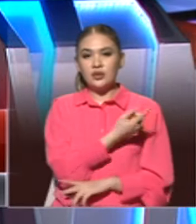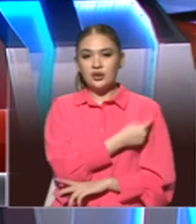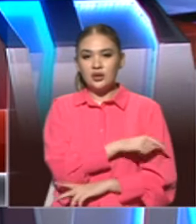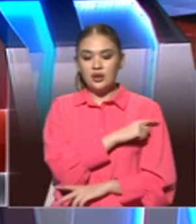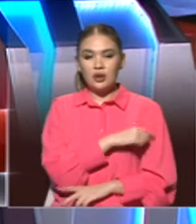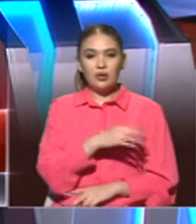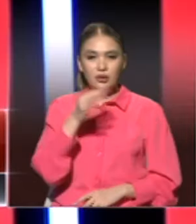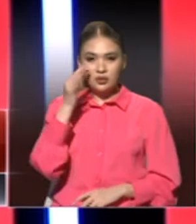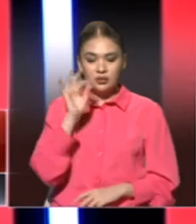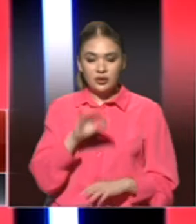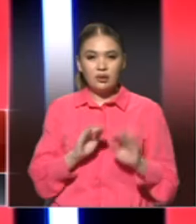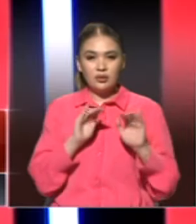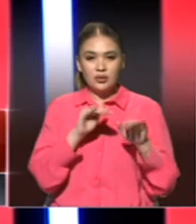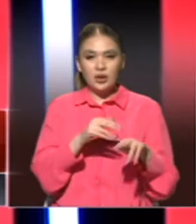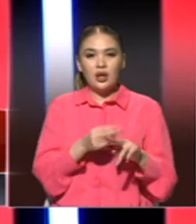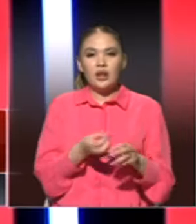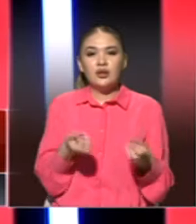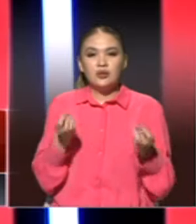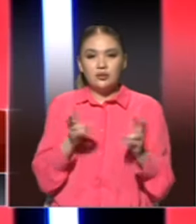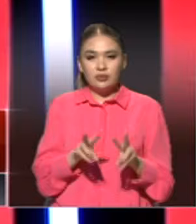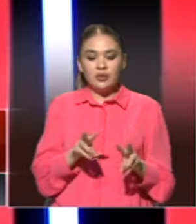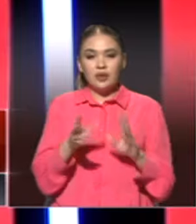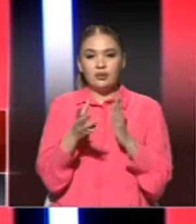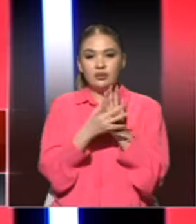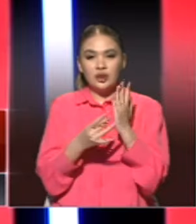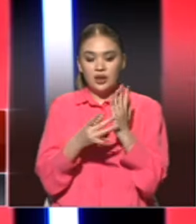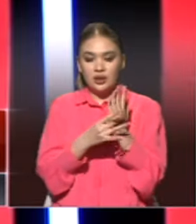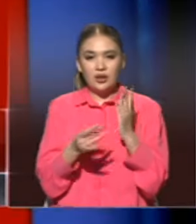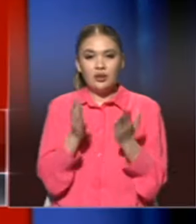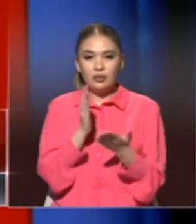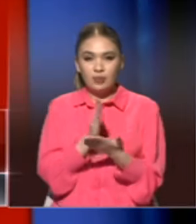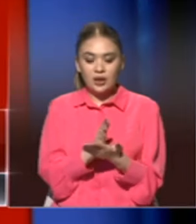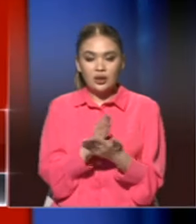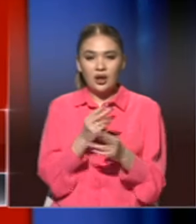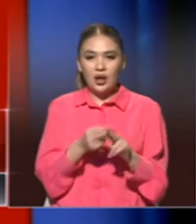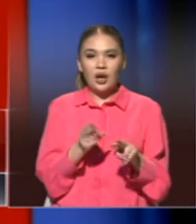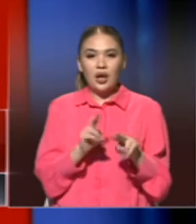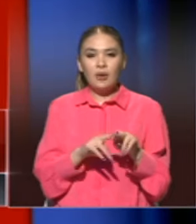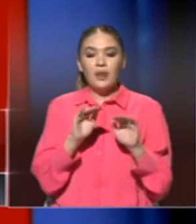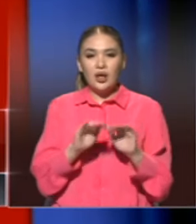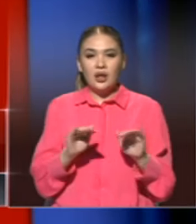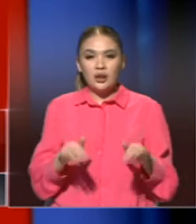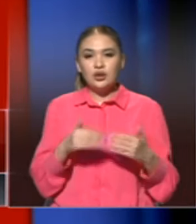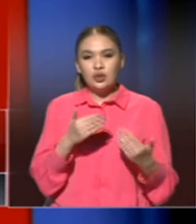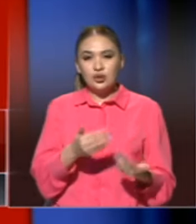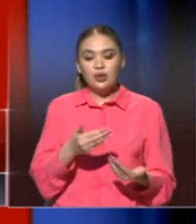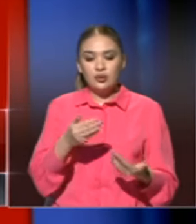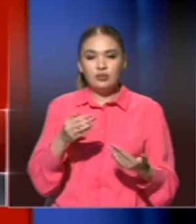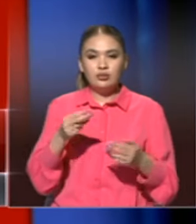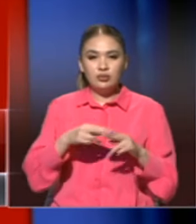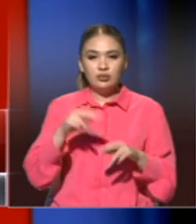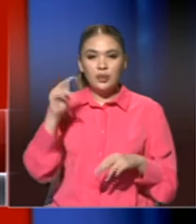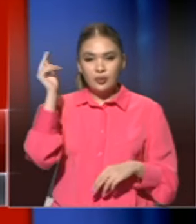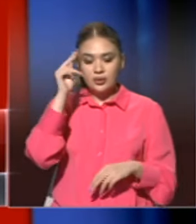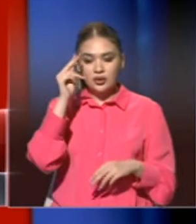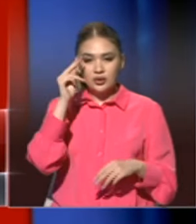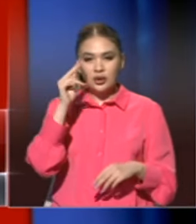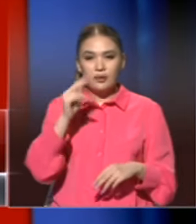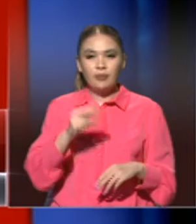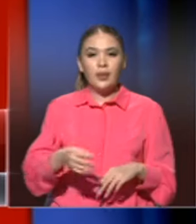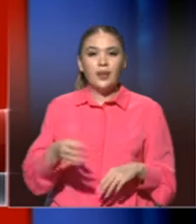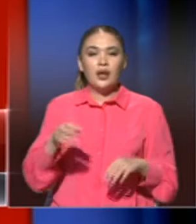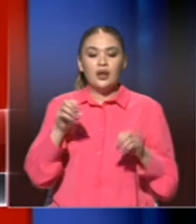түсу үшін арнайы емтихан бар. Яғни ол емтихан, ол балалардың сол мамандыққа қаншалықты бейімділігі бар, соны